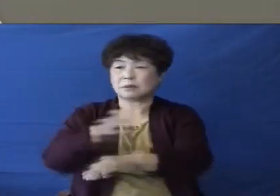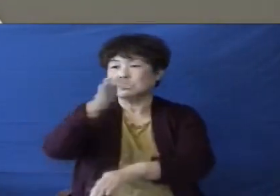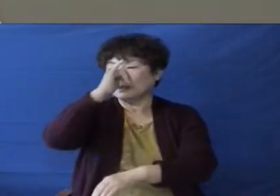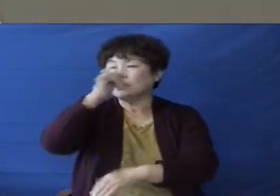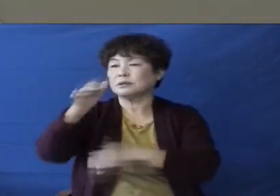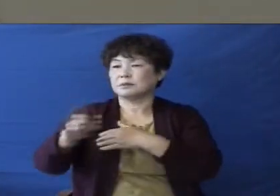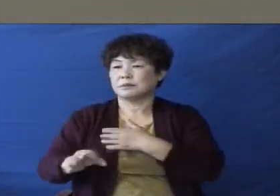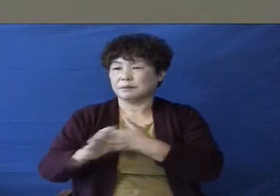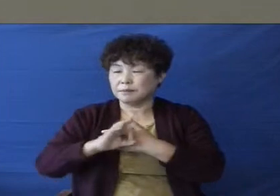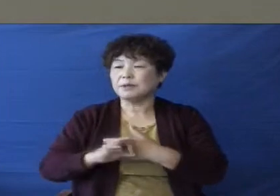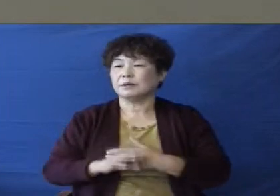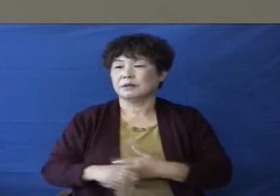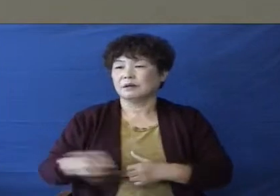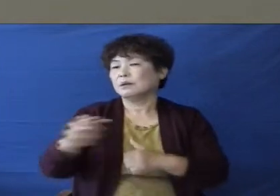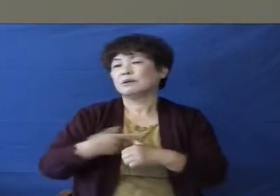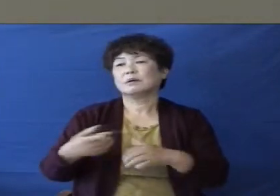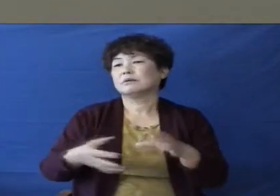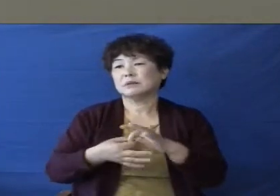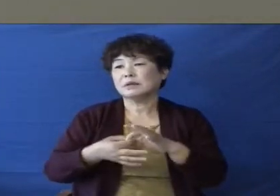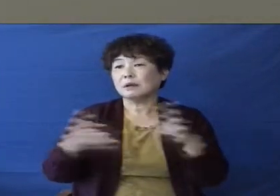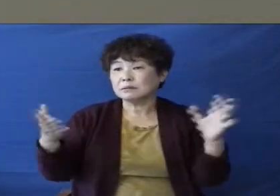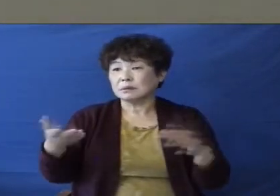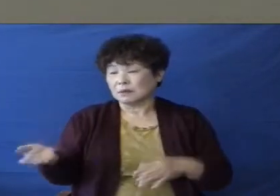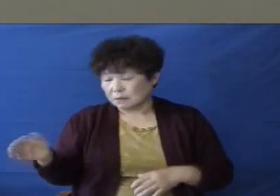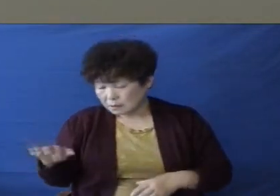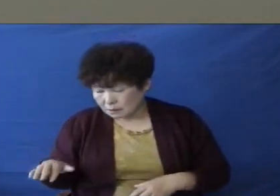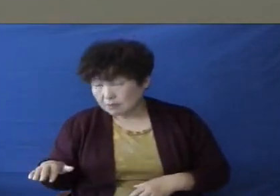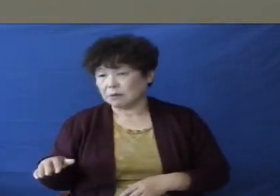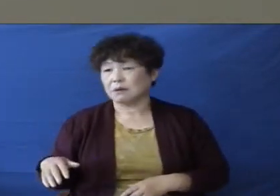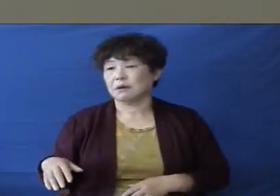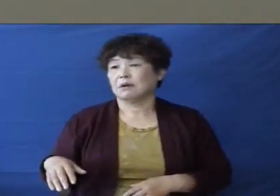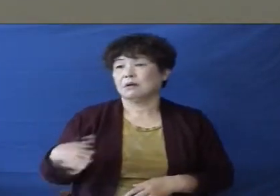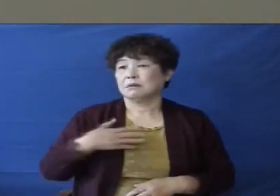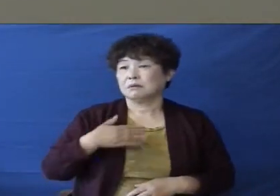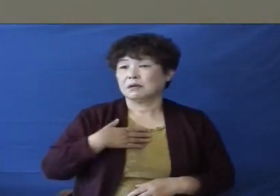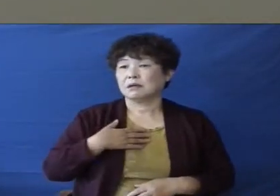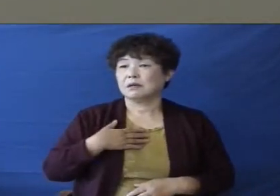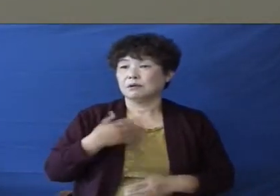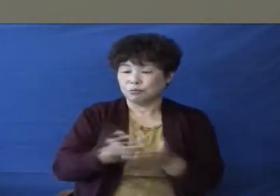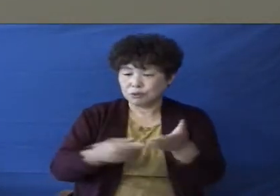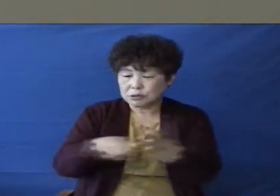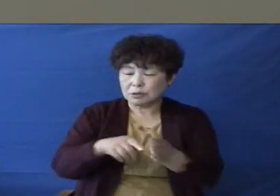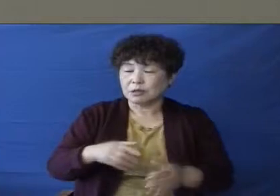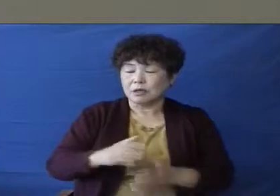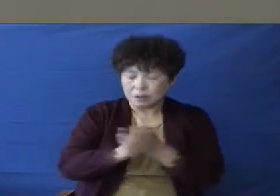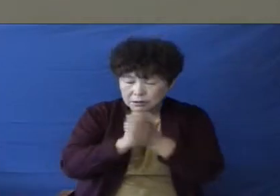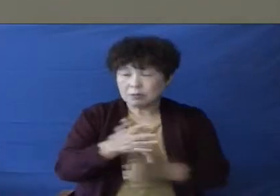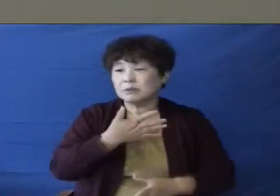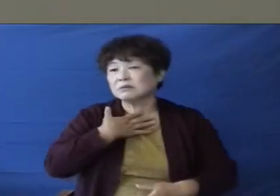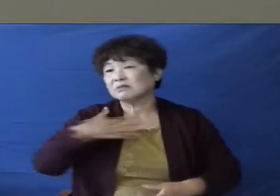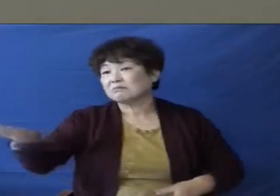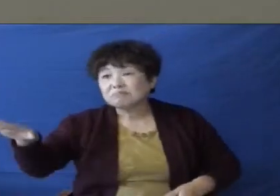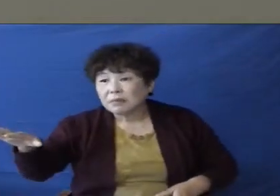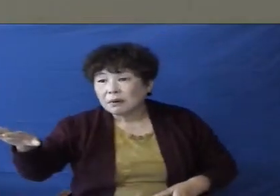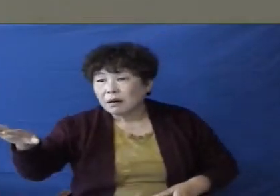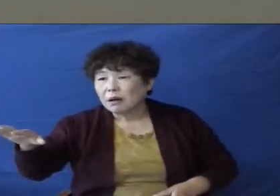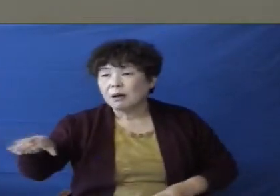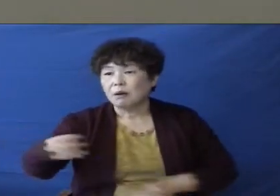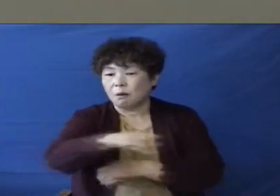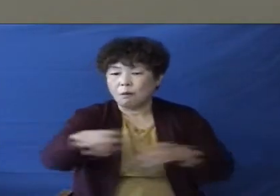계속 뭐라고 해야 되는 거예요 그 얼마나 즐겁고 감사한 일입니까 아 이 사단에게 매여서